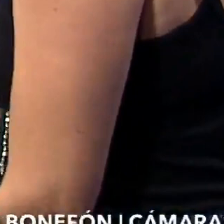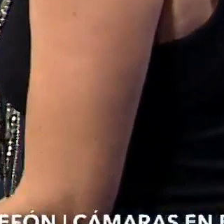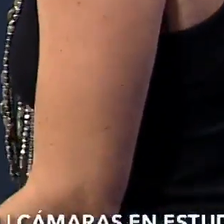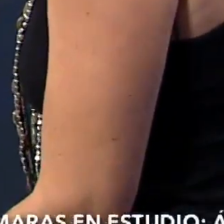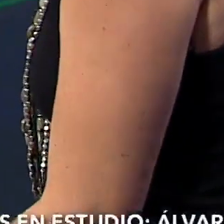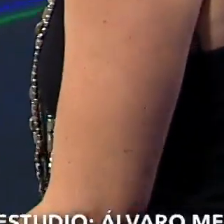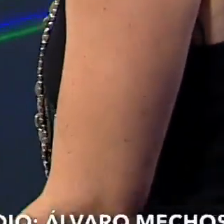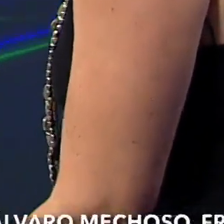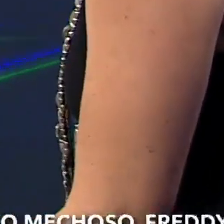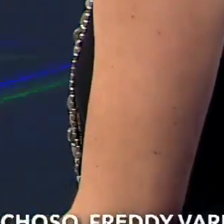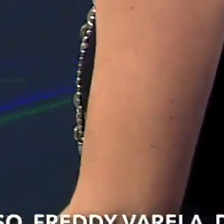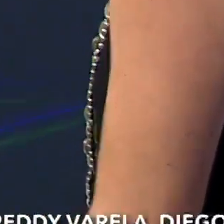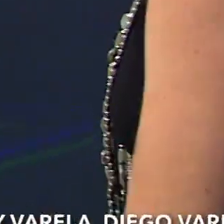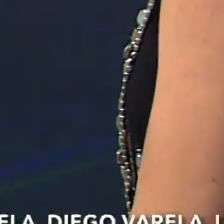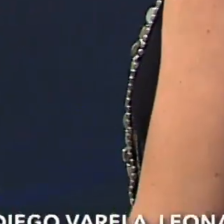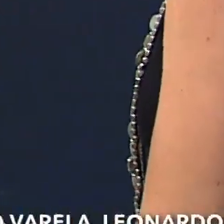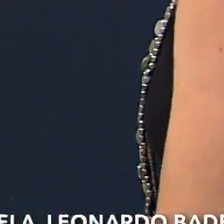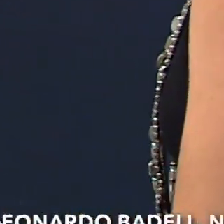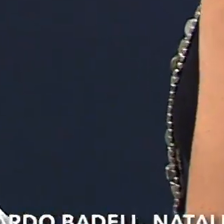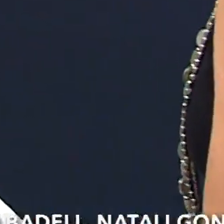Ce je ne sais quoi.